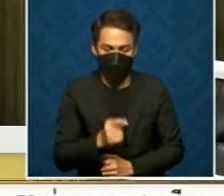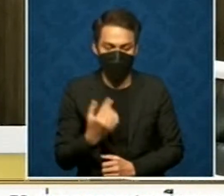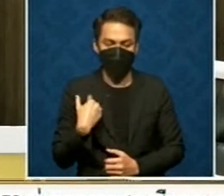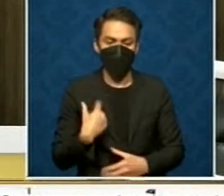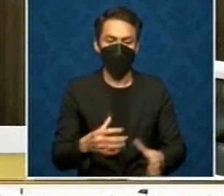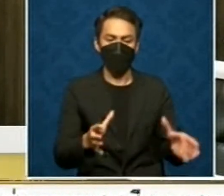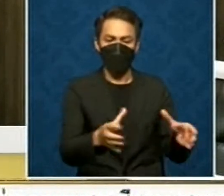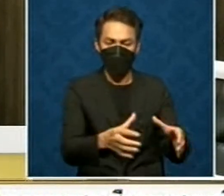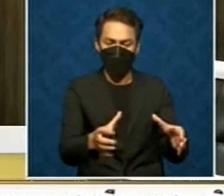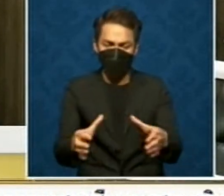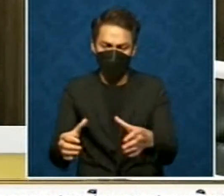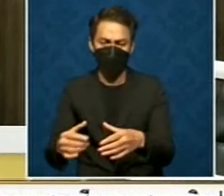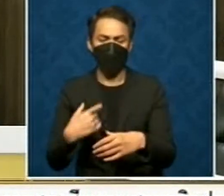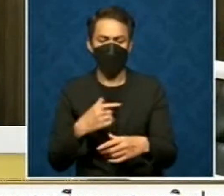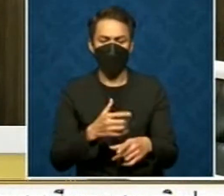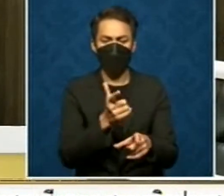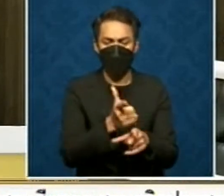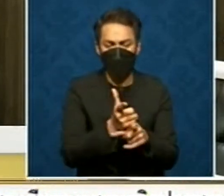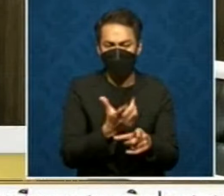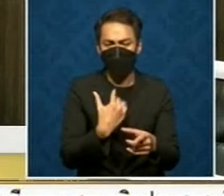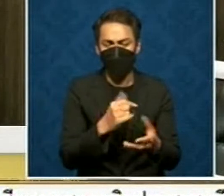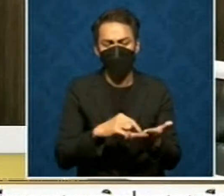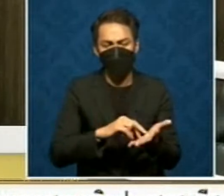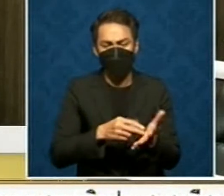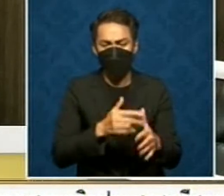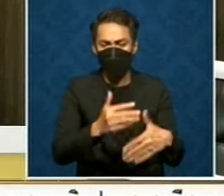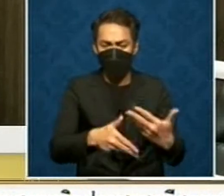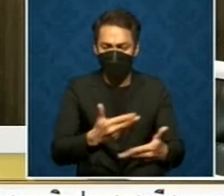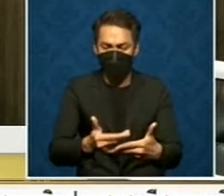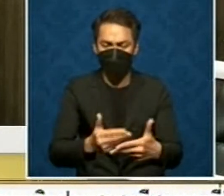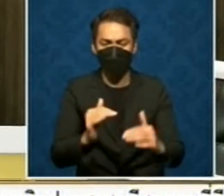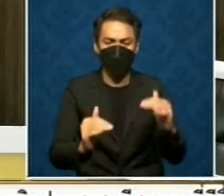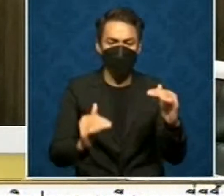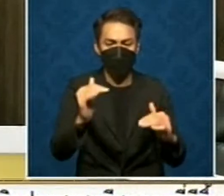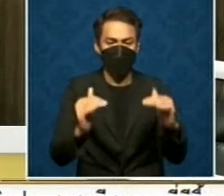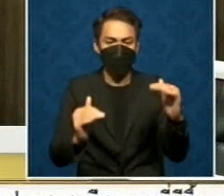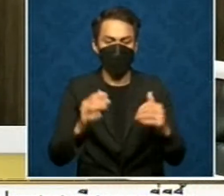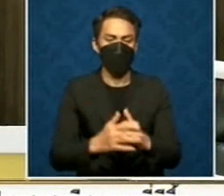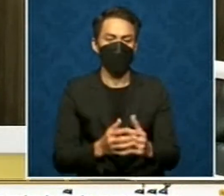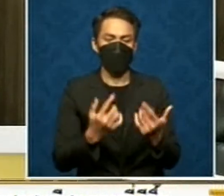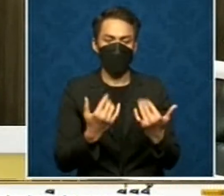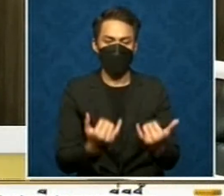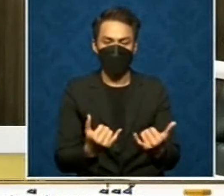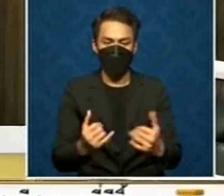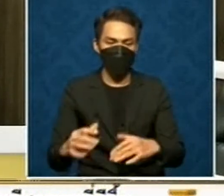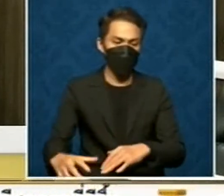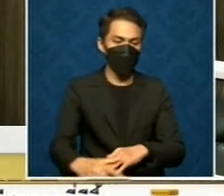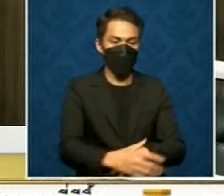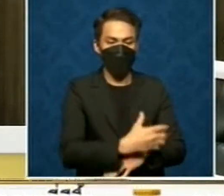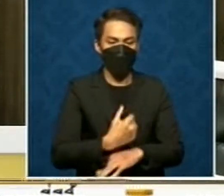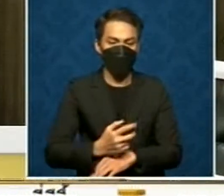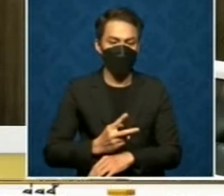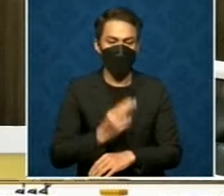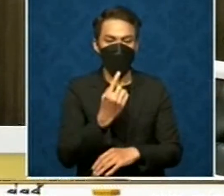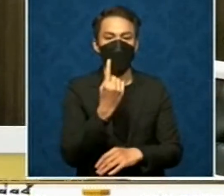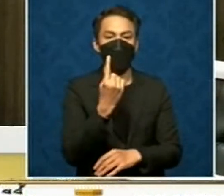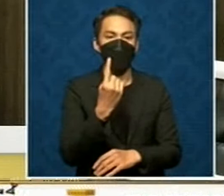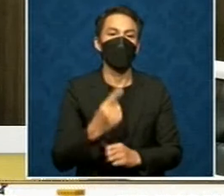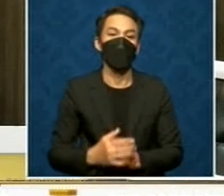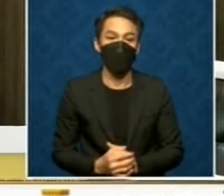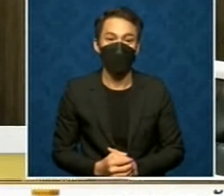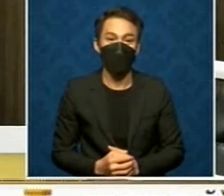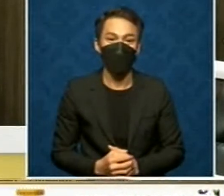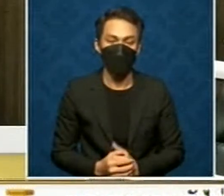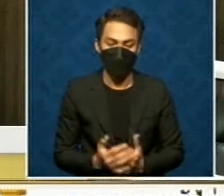ธุนกลาง ธุนย่อยเพื่ถวงร ลาคากับริสัท ใหญ่ตอนนี้วงจรราคาแบบนี้จบแล้ ณาร